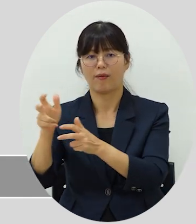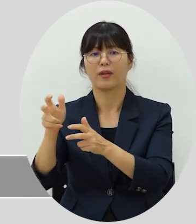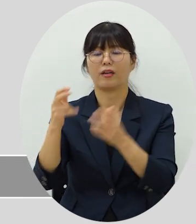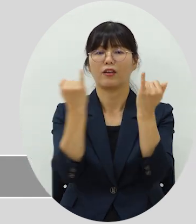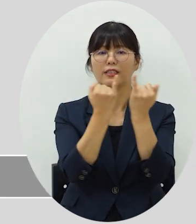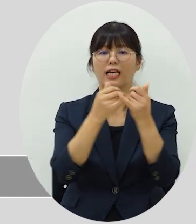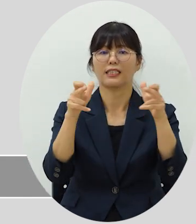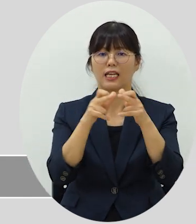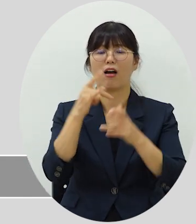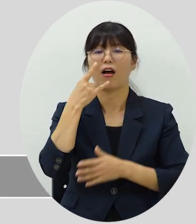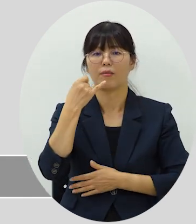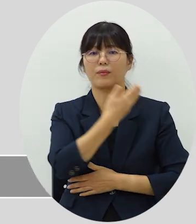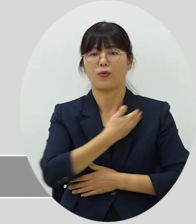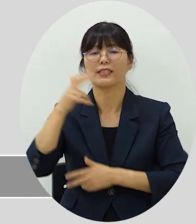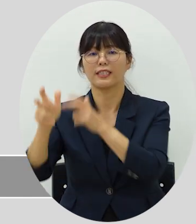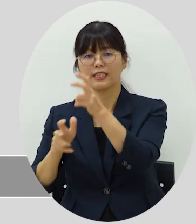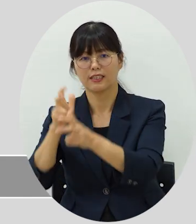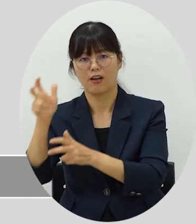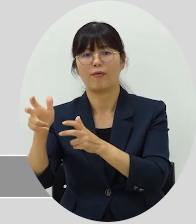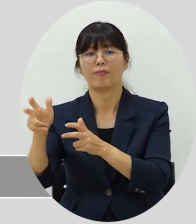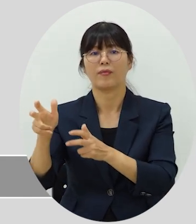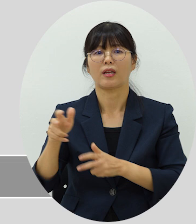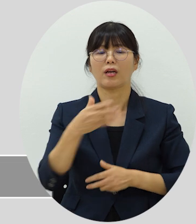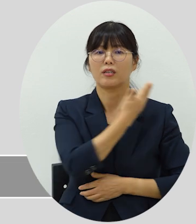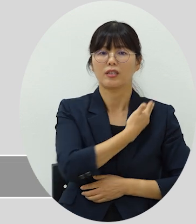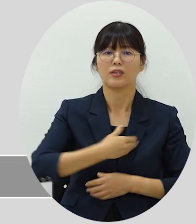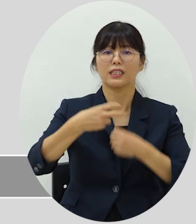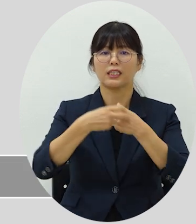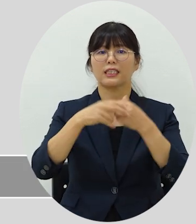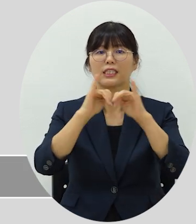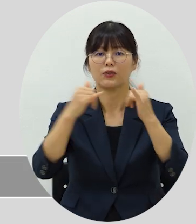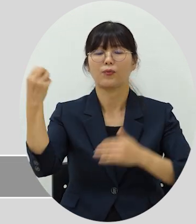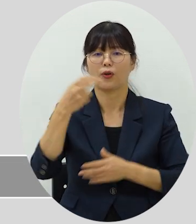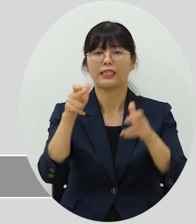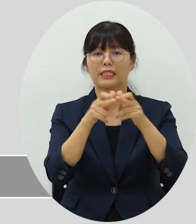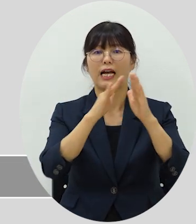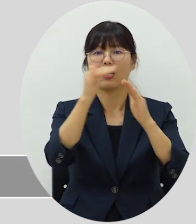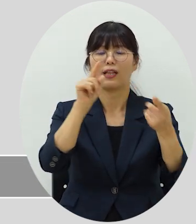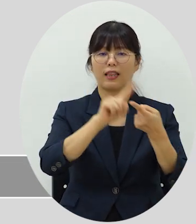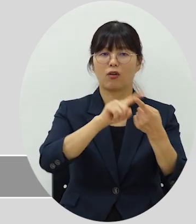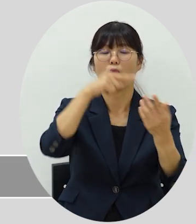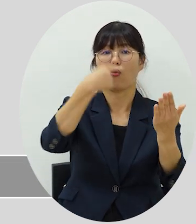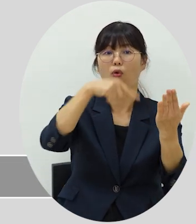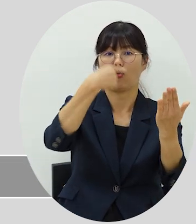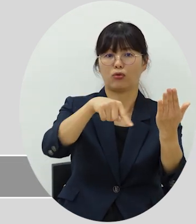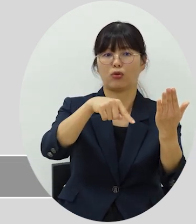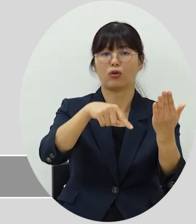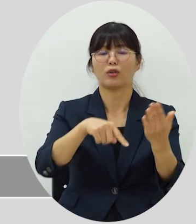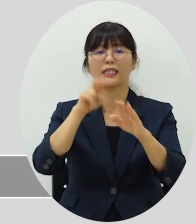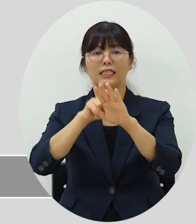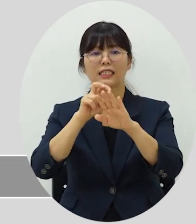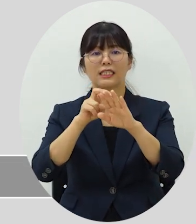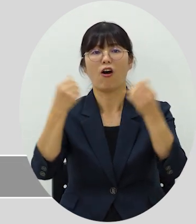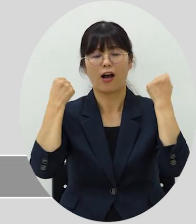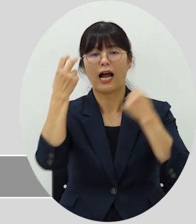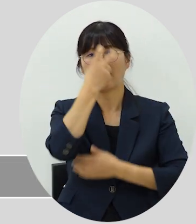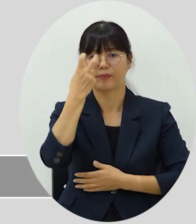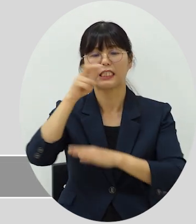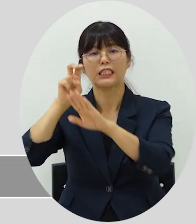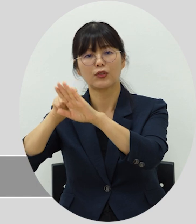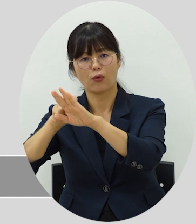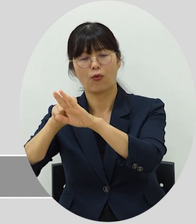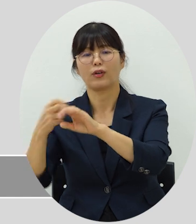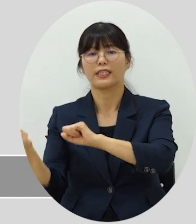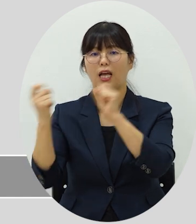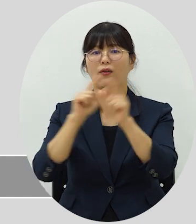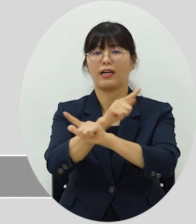사업, 여성장애인 모성보건사업, 보건의료 인력 및 장애인, 가족에 대한 교육, 건강검진,